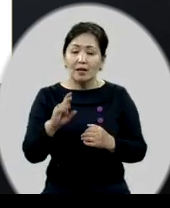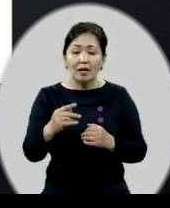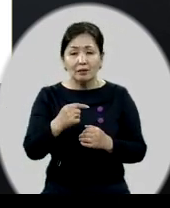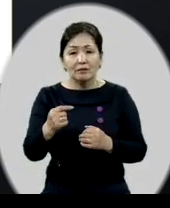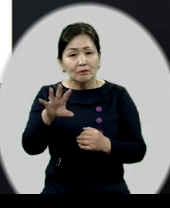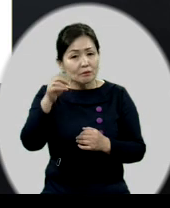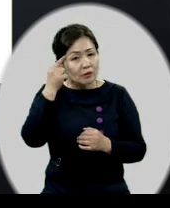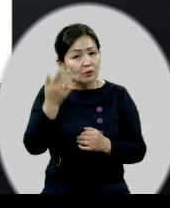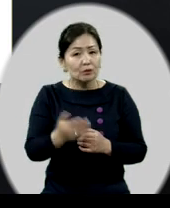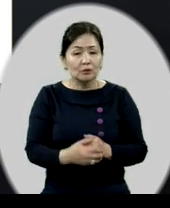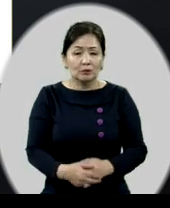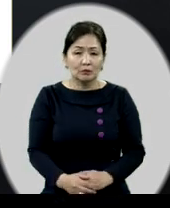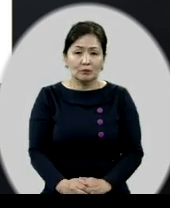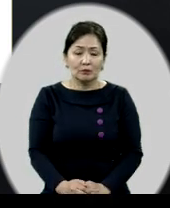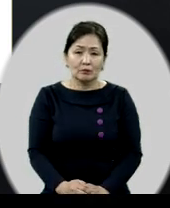вэ?